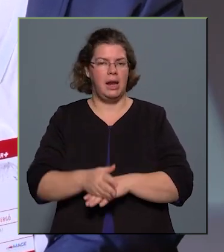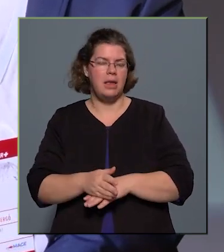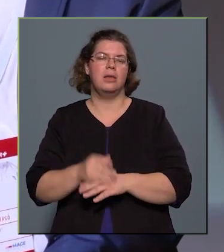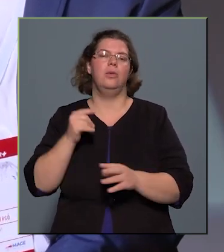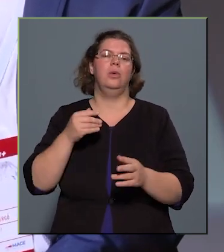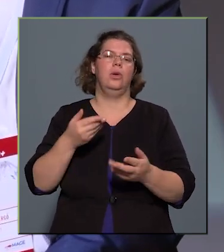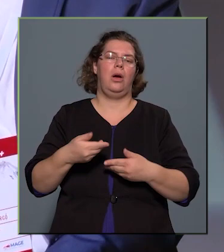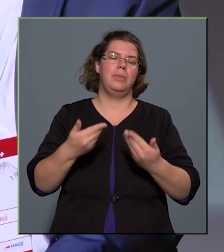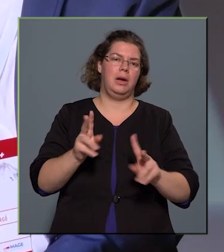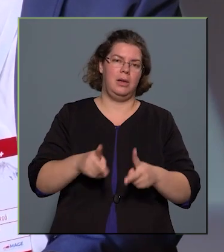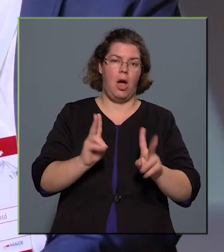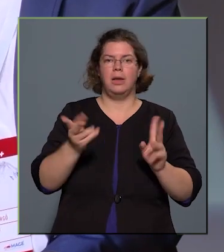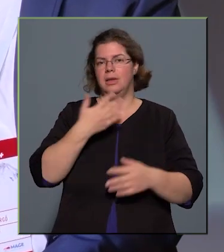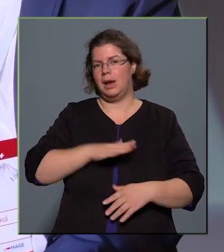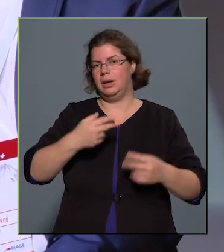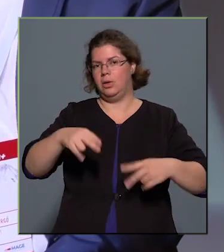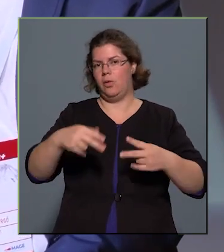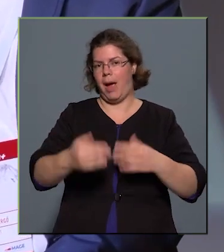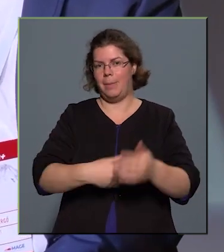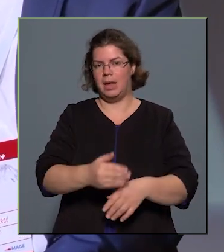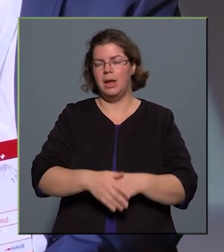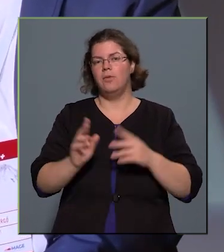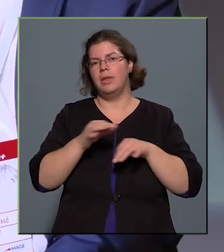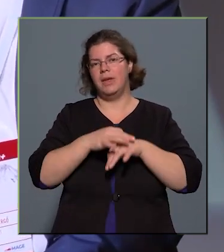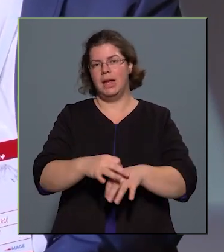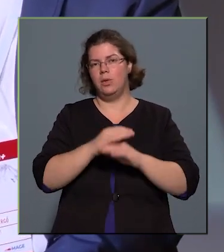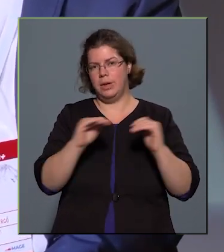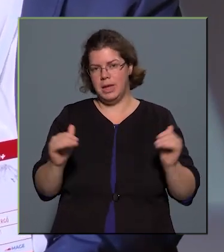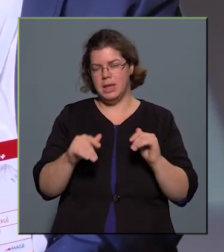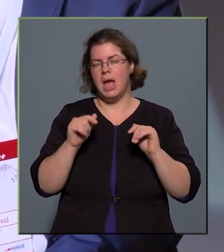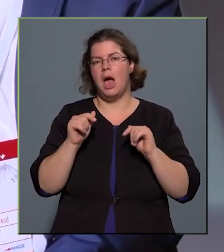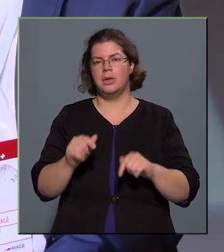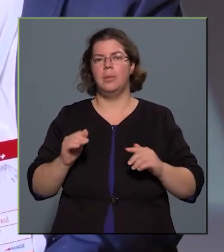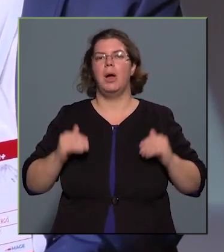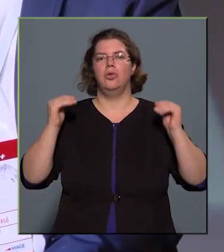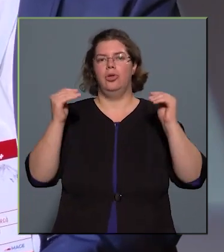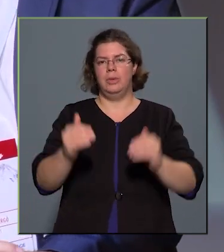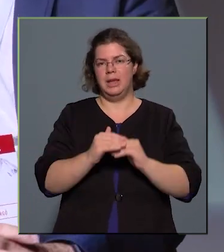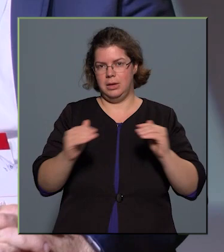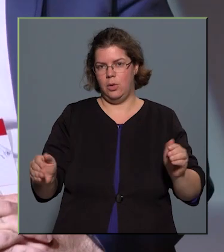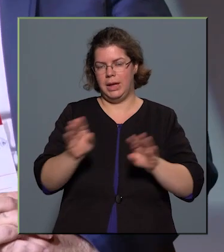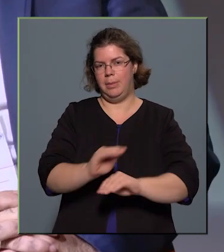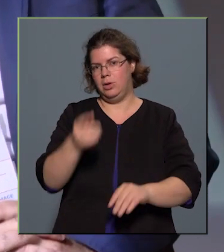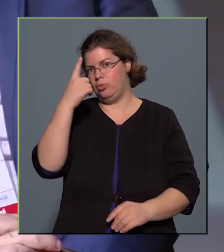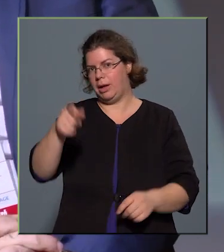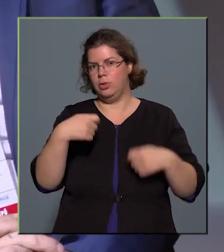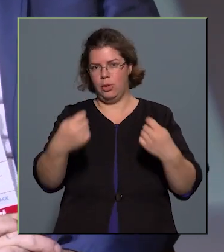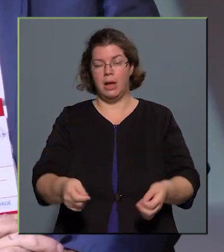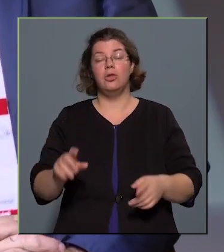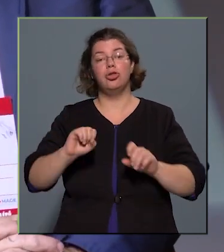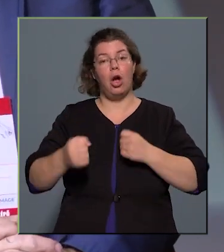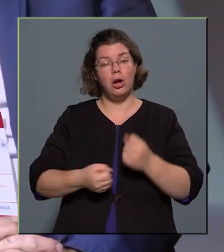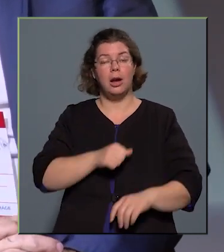kapnak kedvet. Aki tovább szeretne menni, akkor, vagy vezetői szinten, akkor annak a magasabb szintű képzést is meg tudjuk adni, és nagyon gyakran